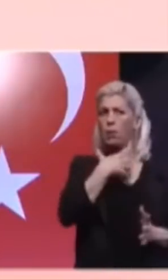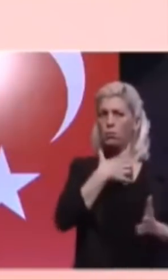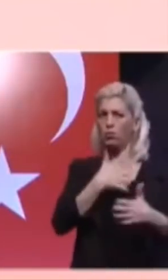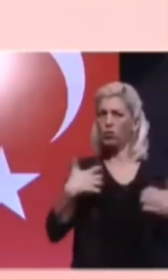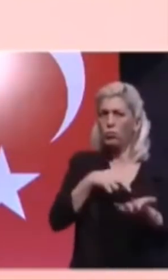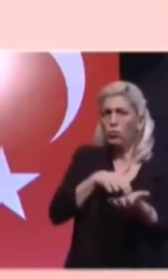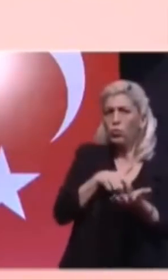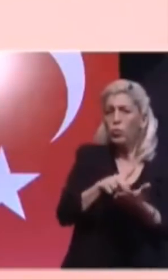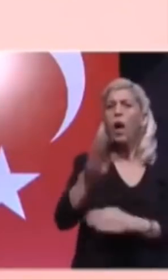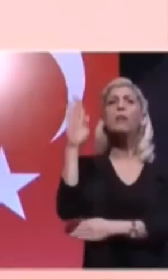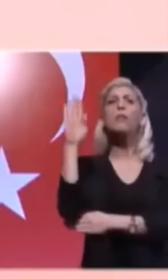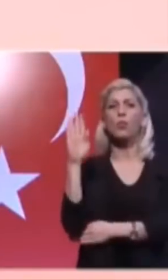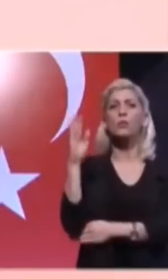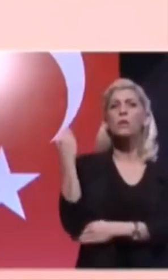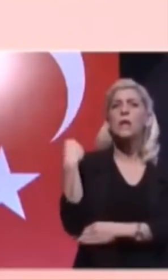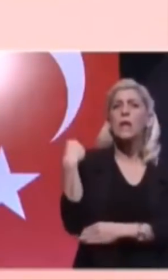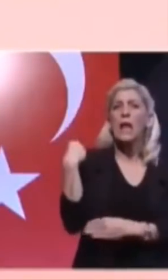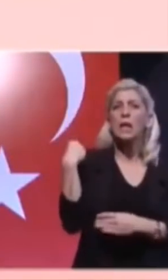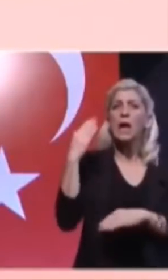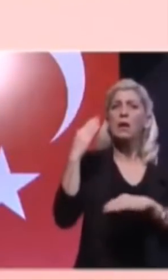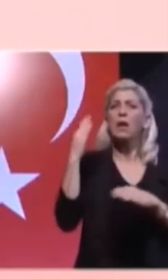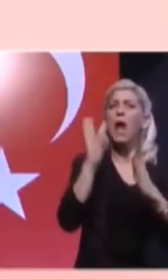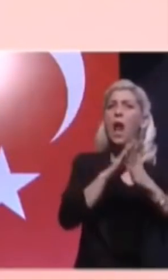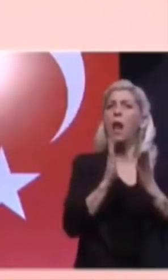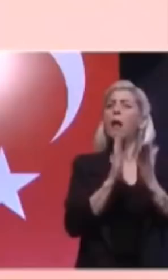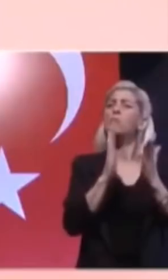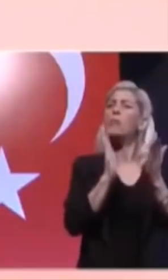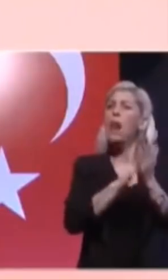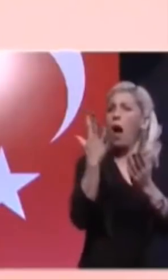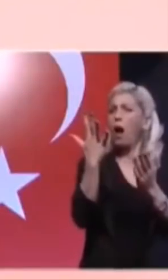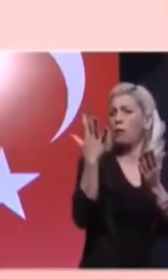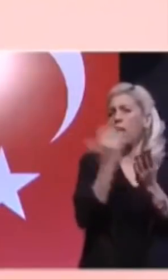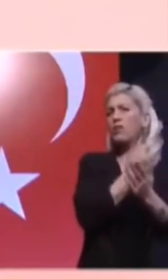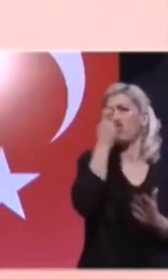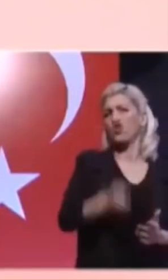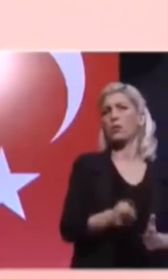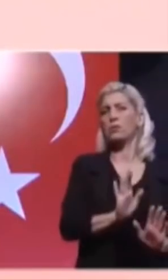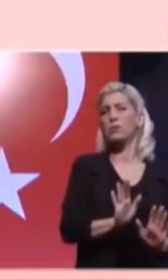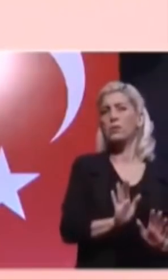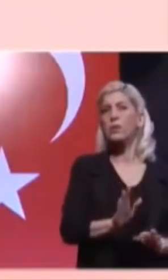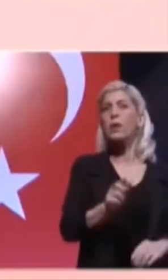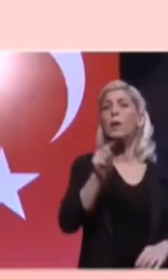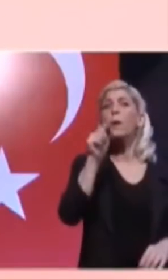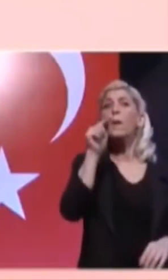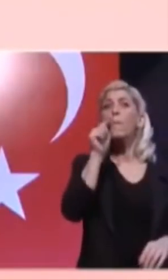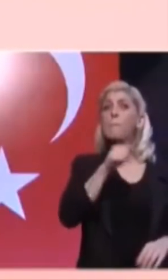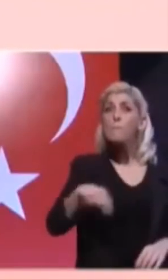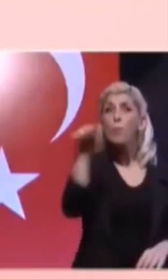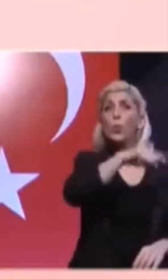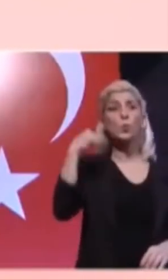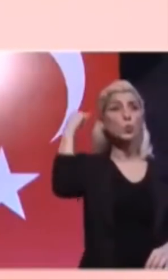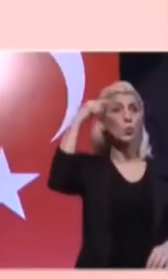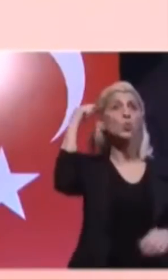inanışla hepinizi tekrar saygıyla, sevgiyle, sevgiyle selamlarım değerli arkadaşlarım.